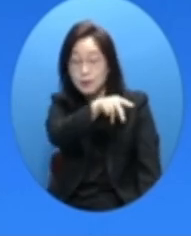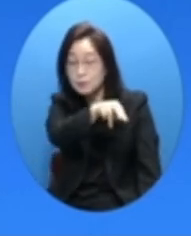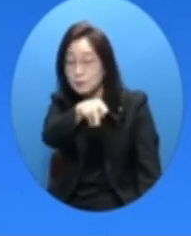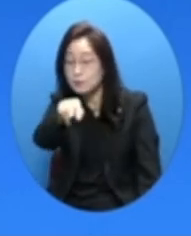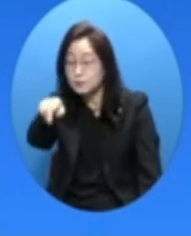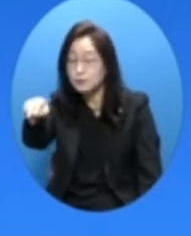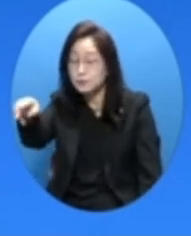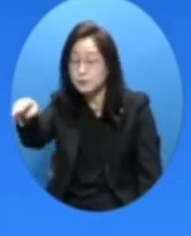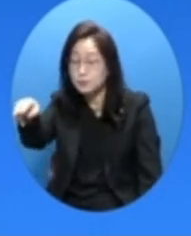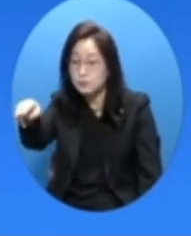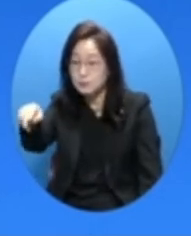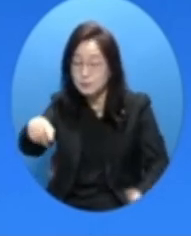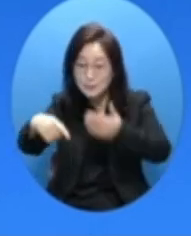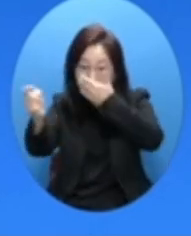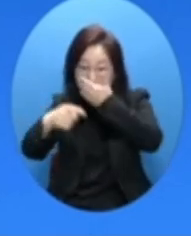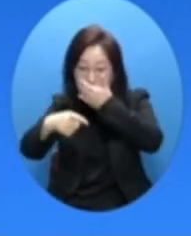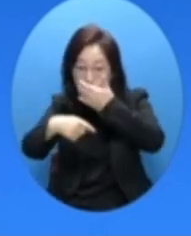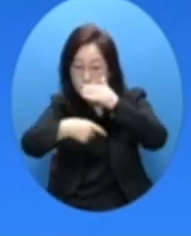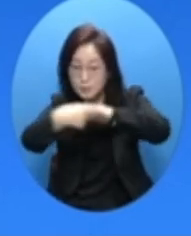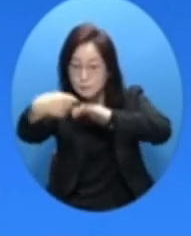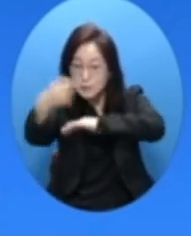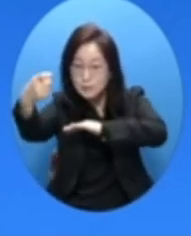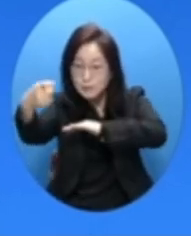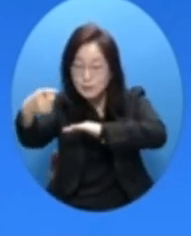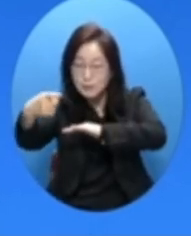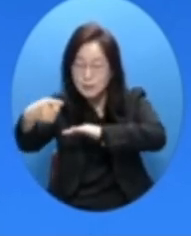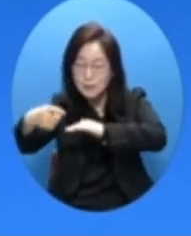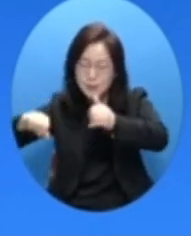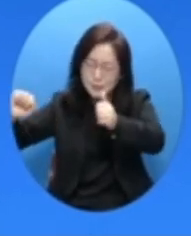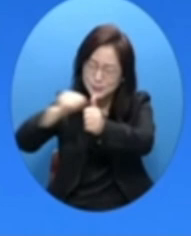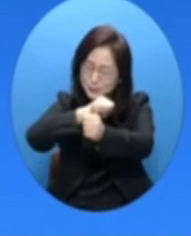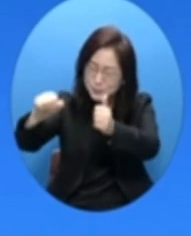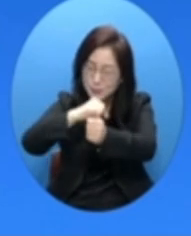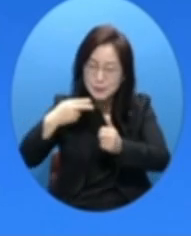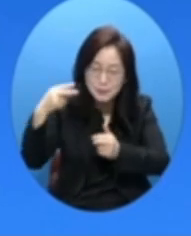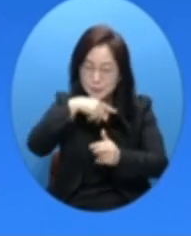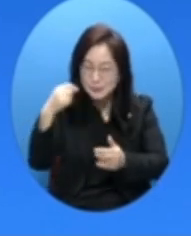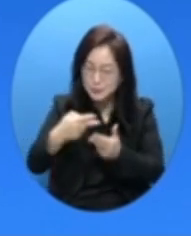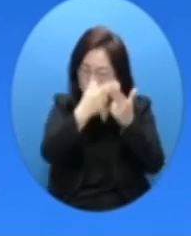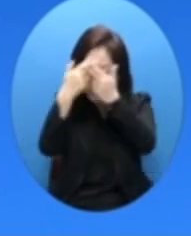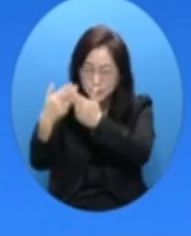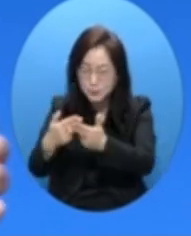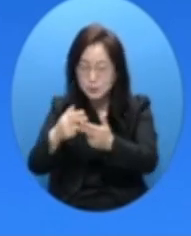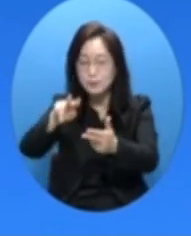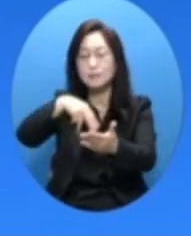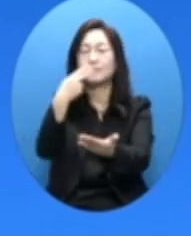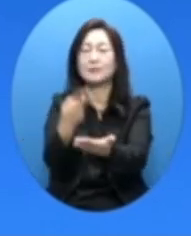강도에게 심히 맞고 비투비가 쓰러졌을 때에